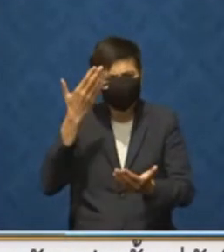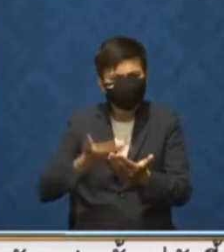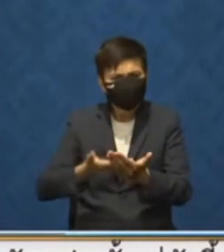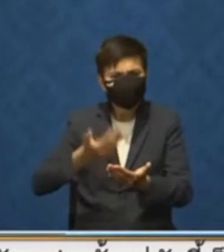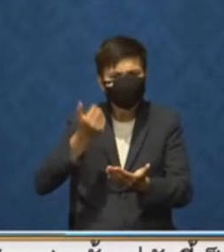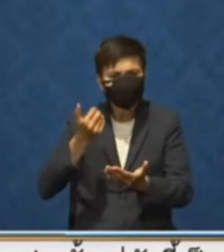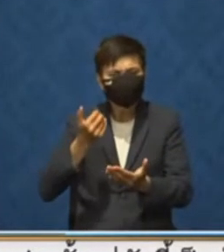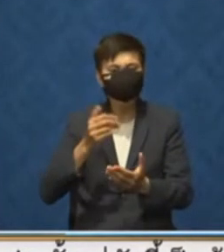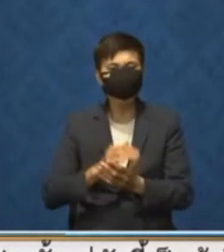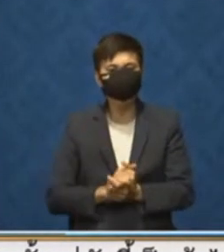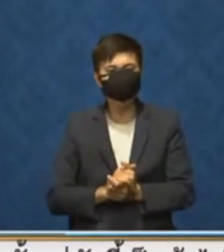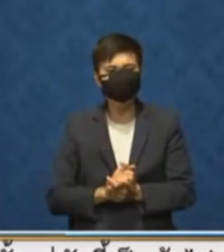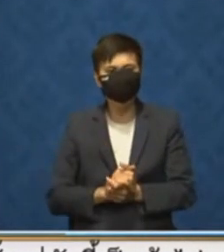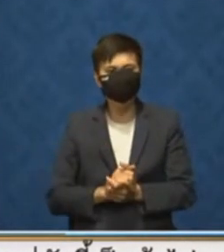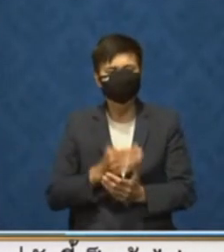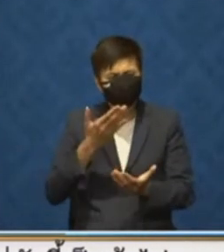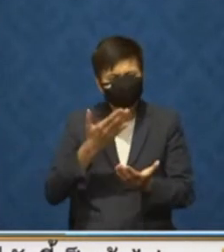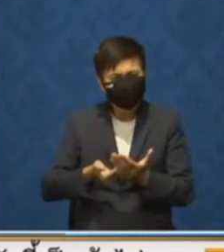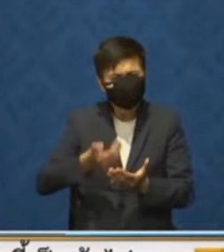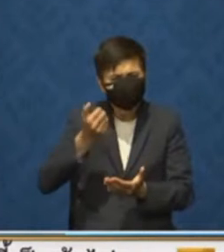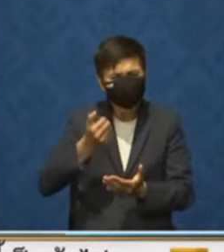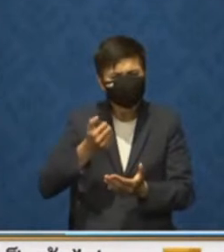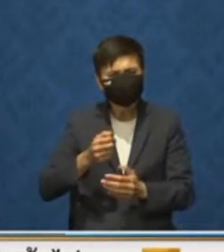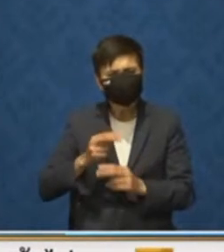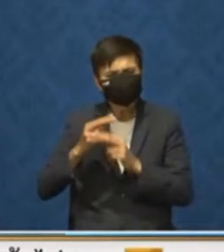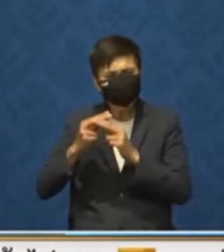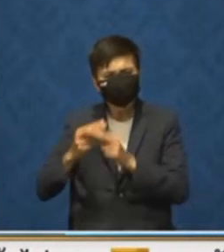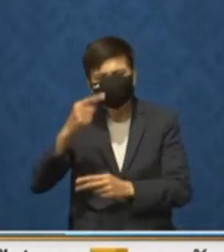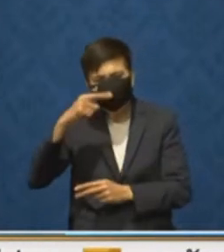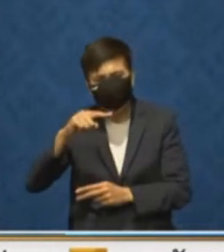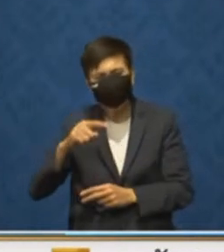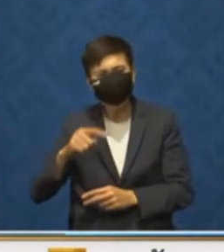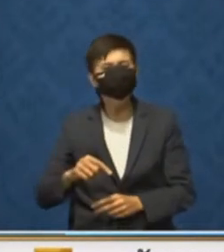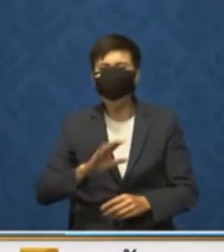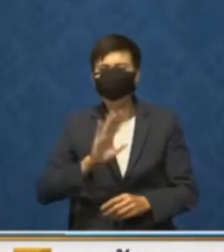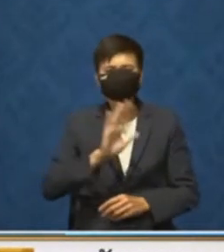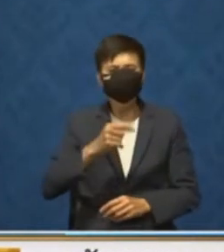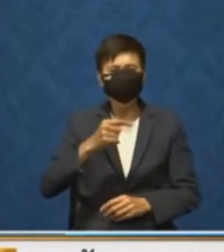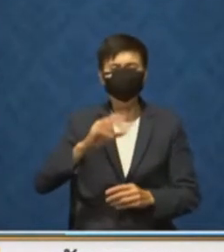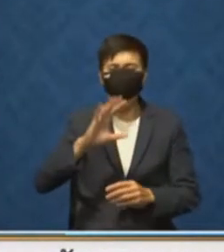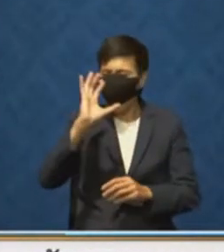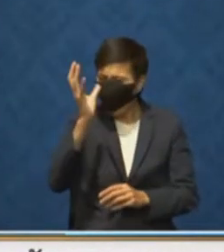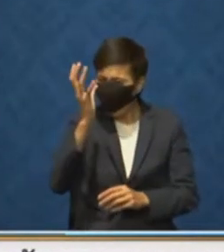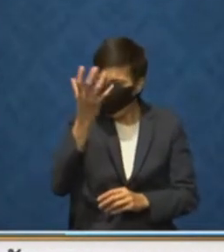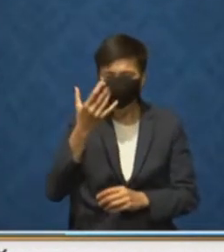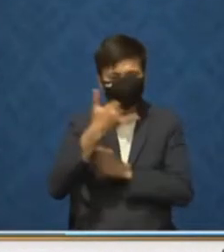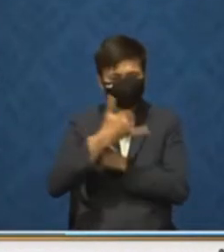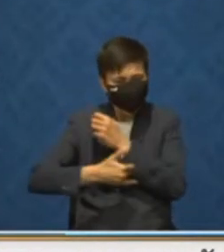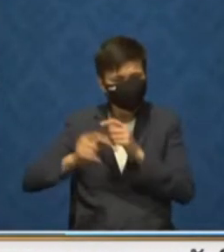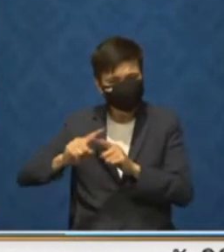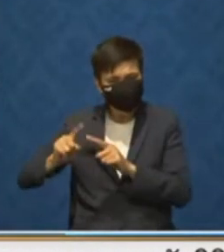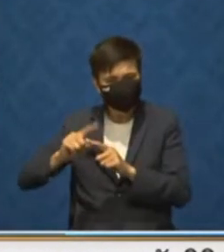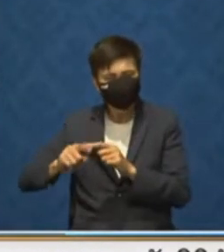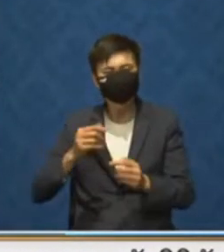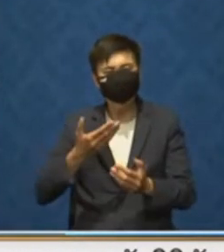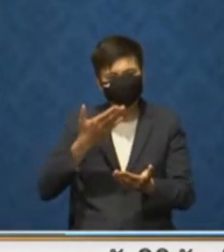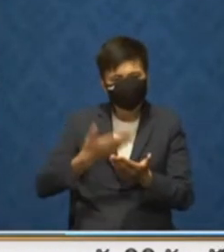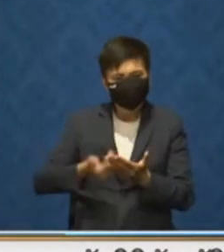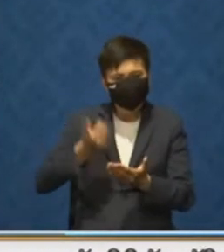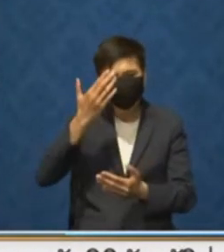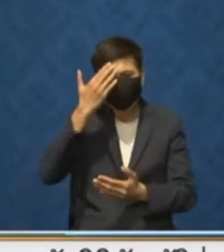แล้วก็ไม่ใช่แพงเฉพาะในเมืองไทยแพงทั้งโลกเต็มที่มันแพงเพราะว่าปุ๋ย